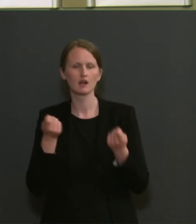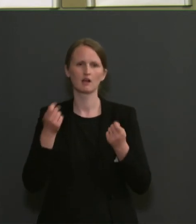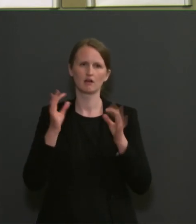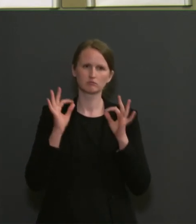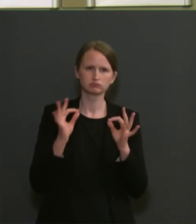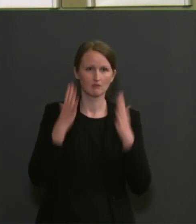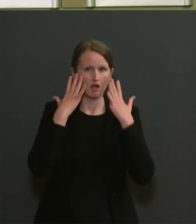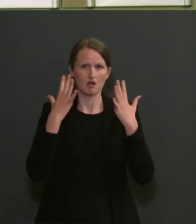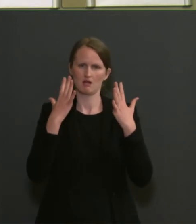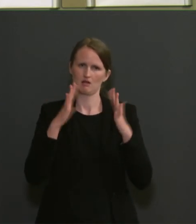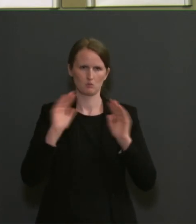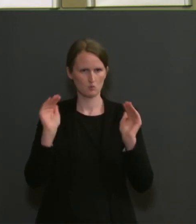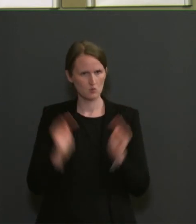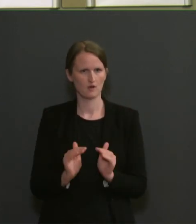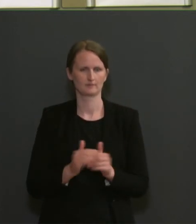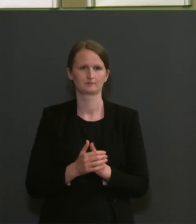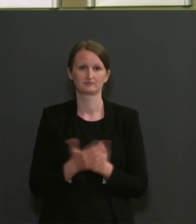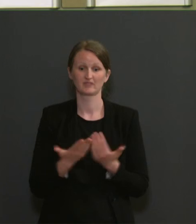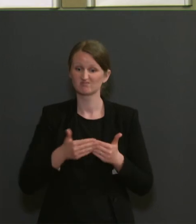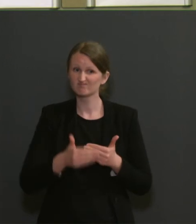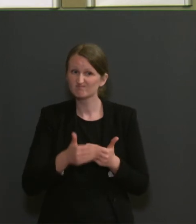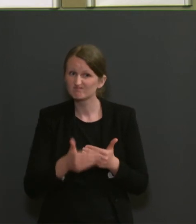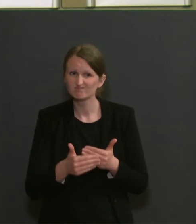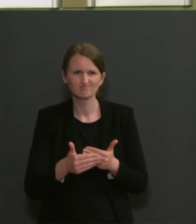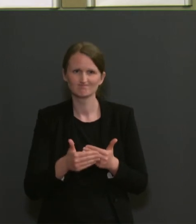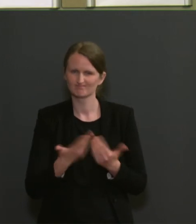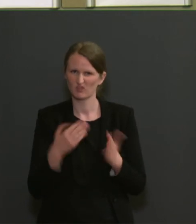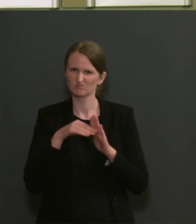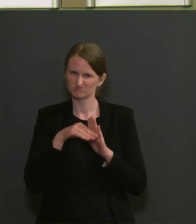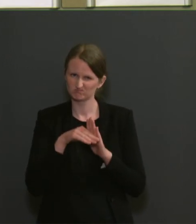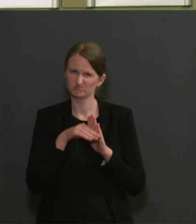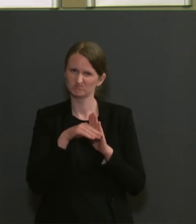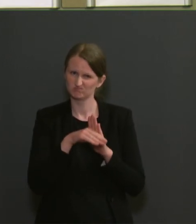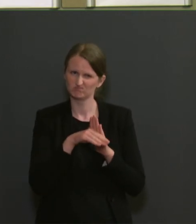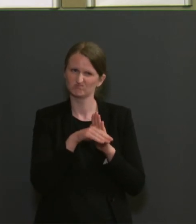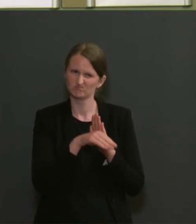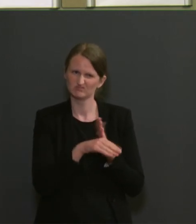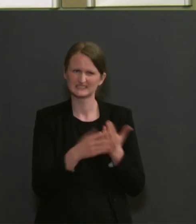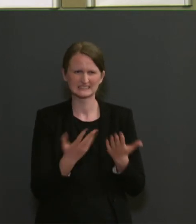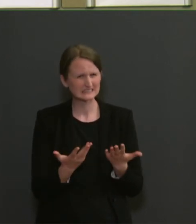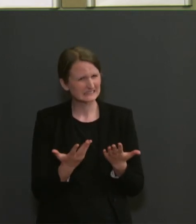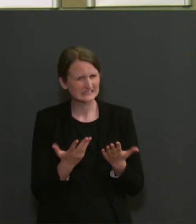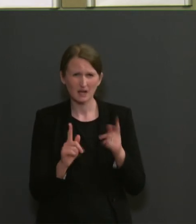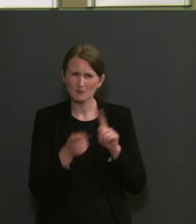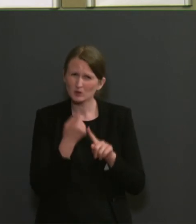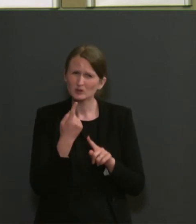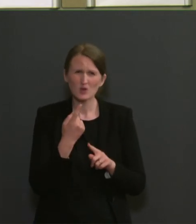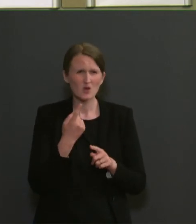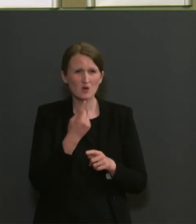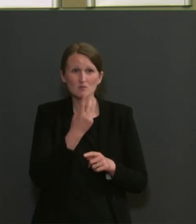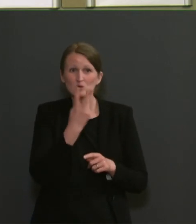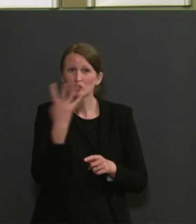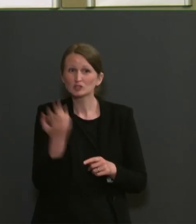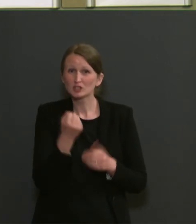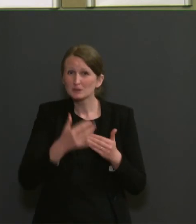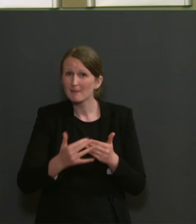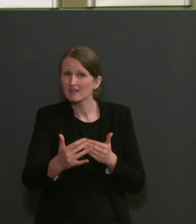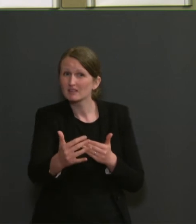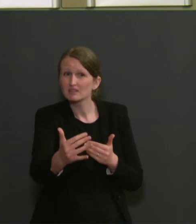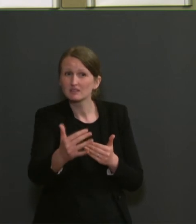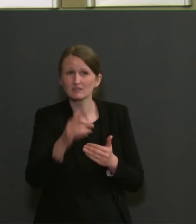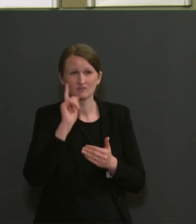observons une baisse constante uniquement si on respecte les règles dans les semaines à venir, qu'on maintienne notre mobilisation à